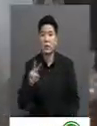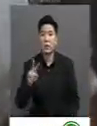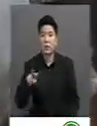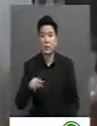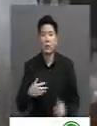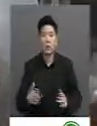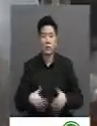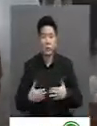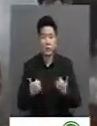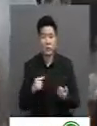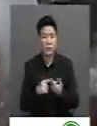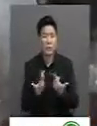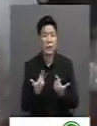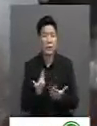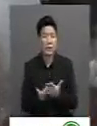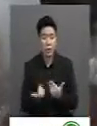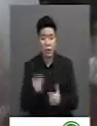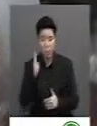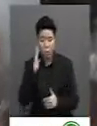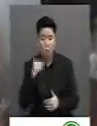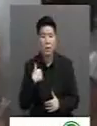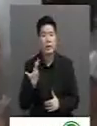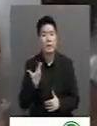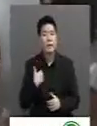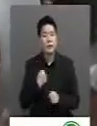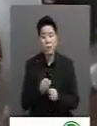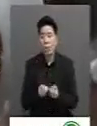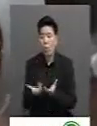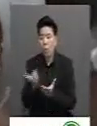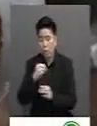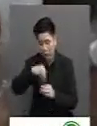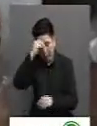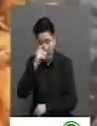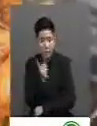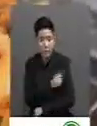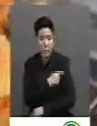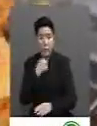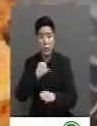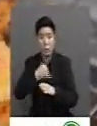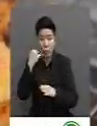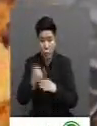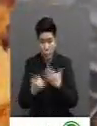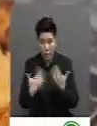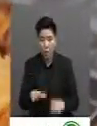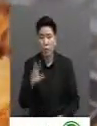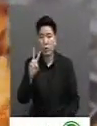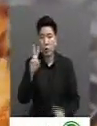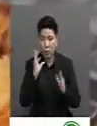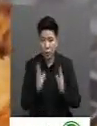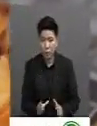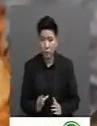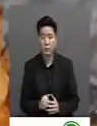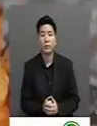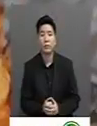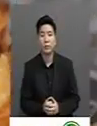าทเลยทีเดียวจนตอนนี้คุณลุงพักสามารถส่งลูกเรียนจบปริญญาตรีไปแล้วถึง2คนค่